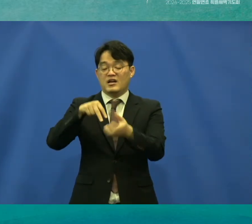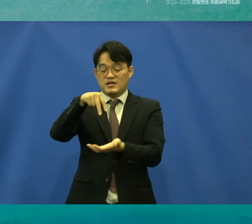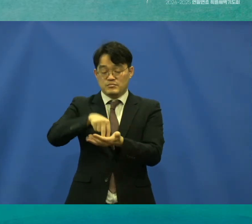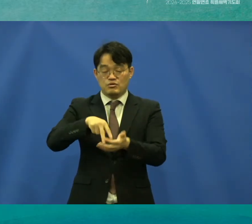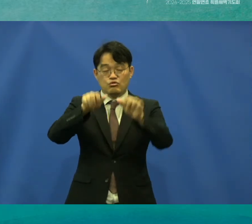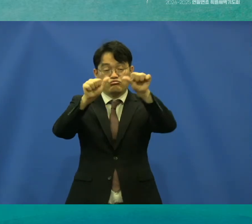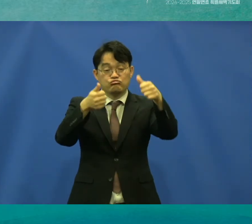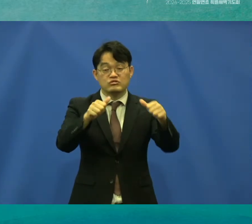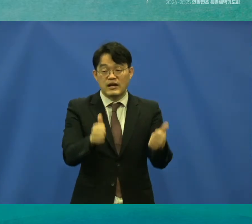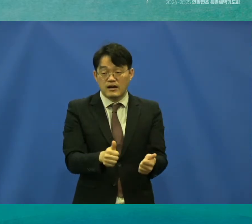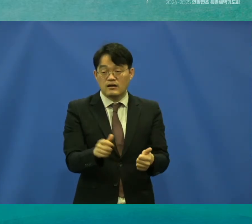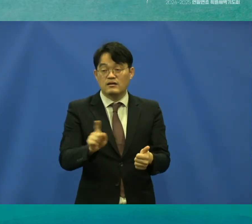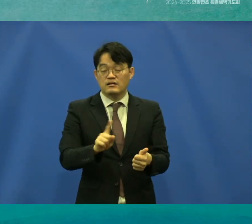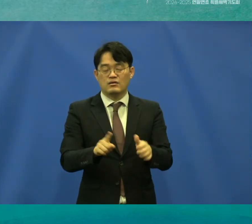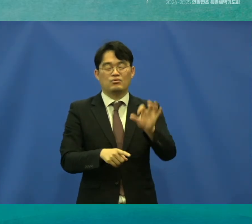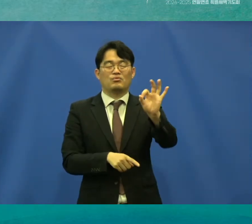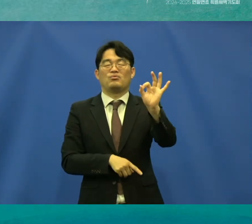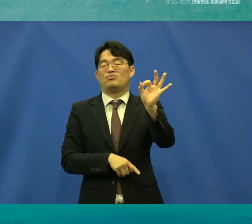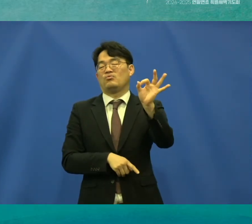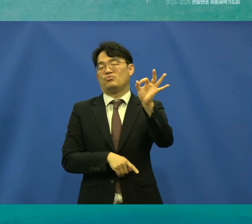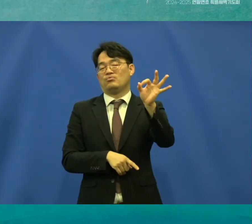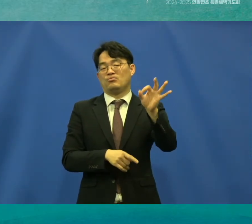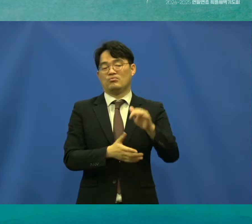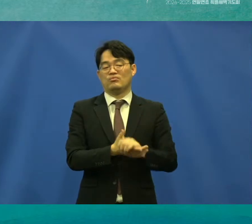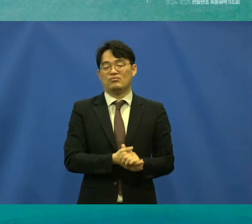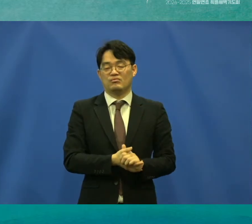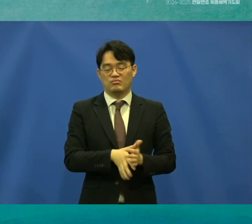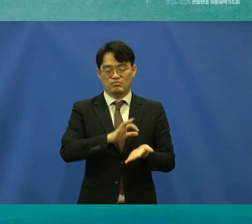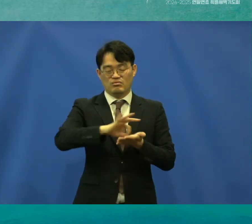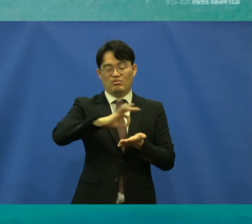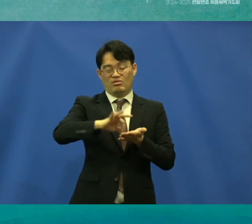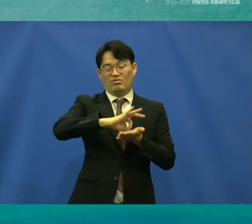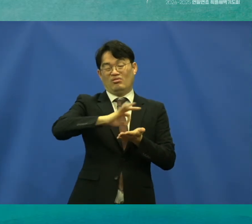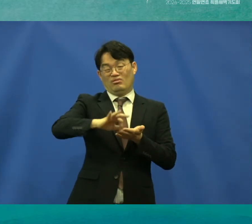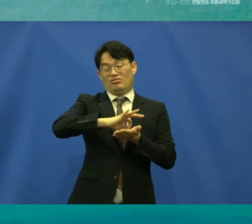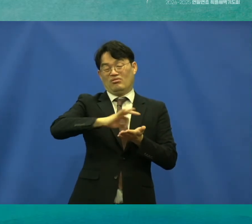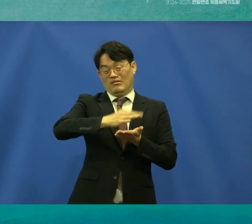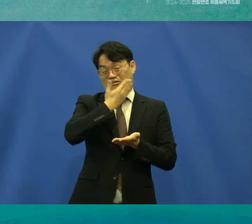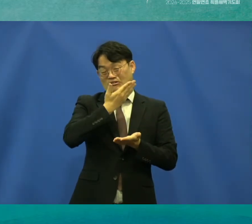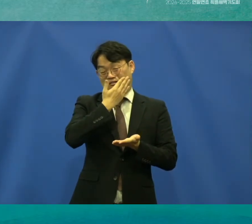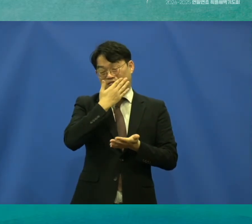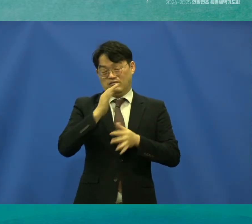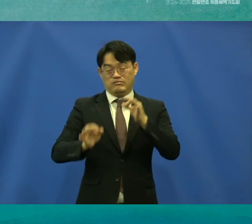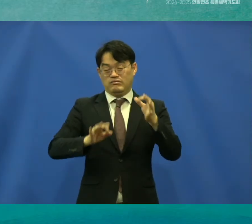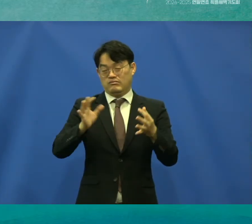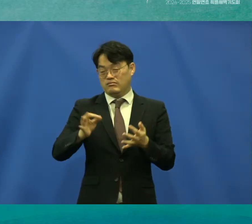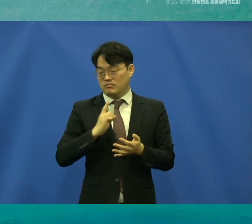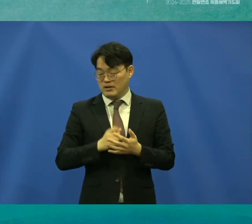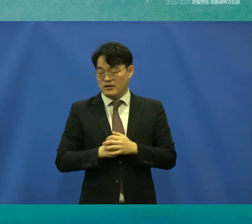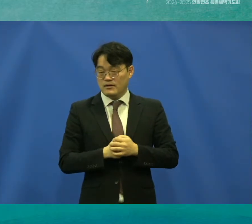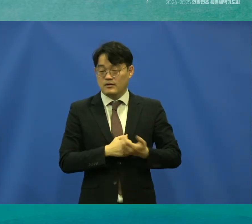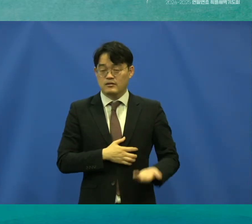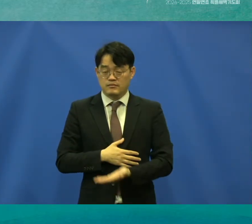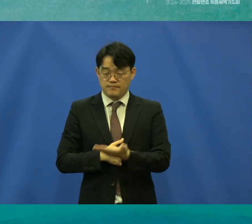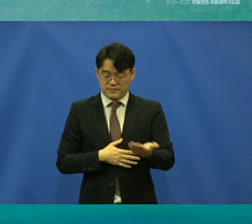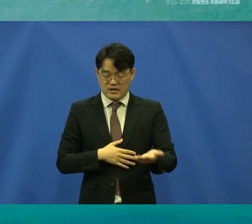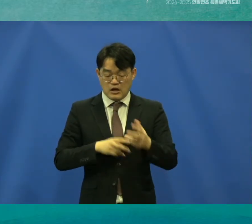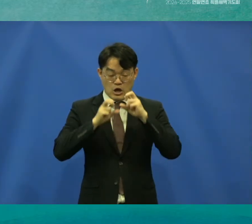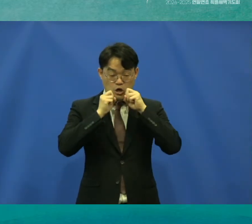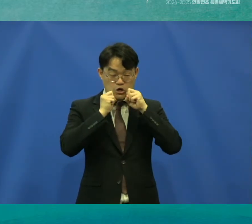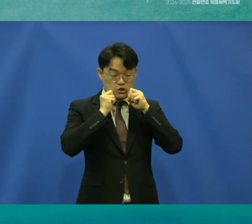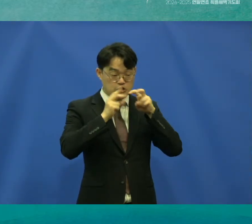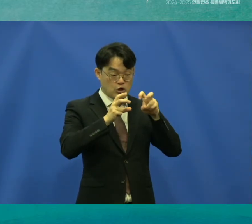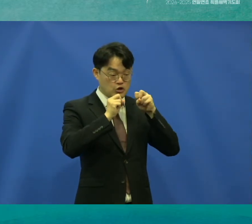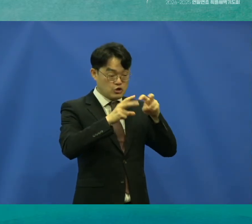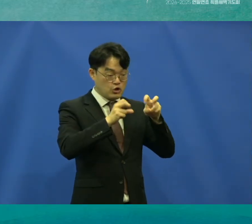그렇게 사는 것처럼 낭비는 없죠, 여러분. 여러분, 선교지에 1년에 한 명의 회심자를 찾아내기 어려운 곳에